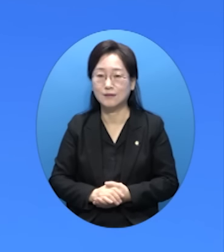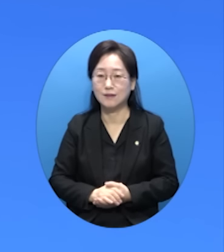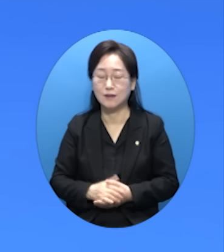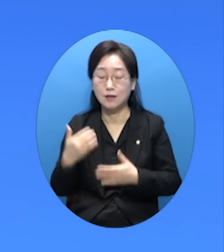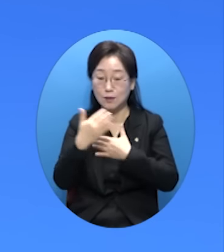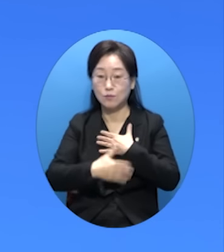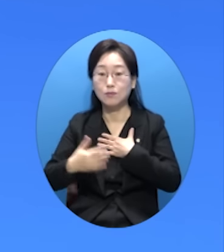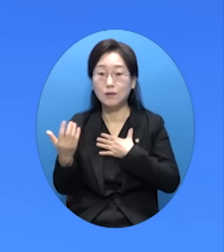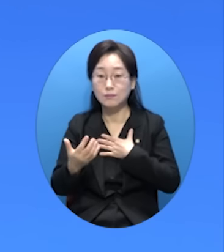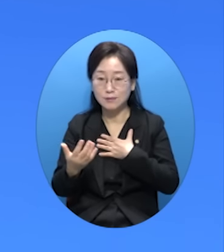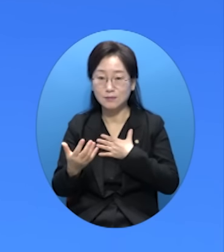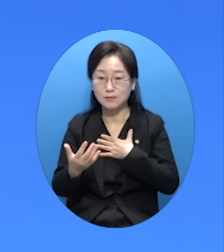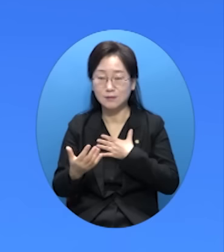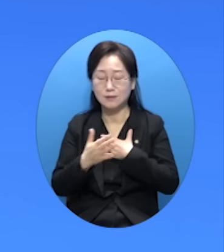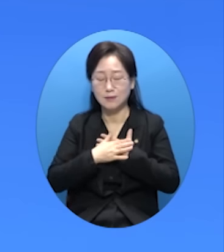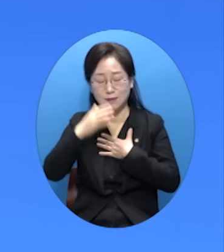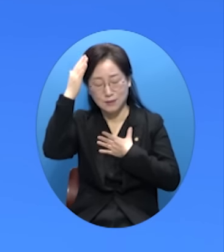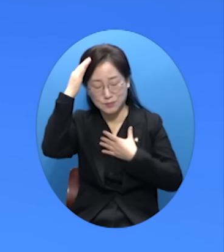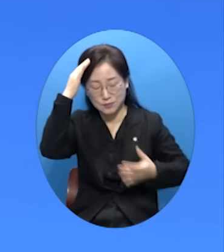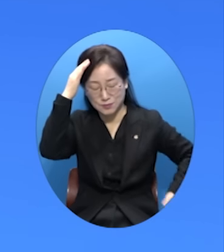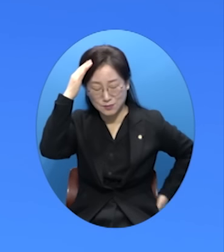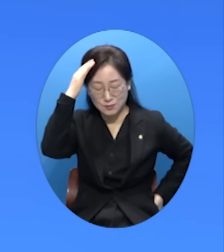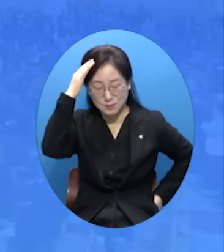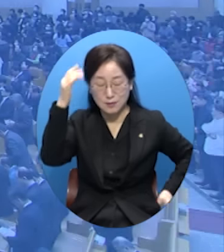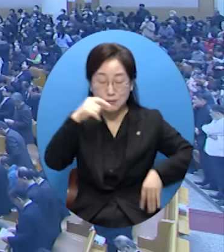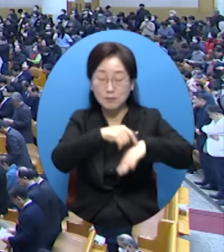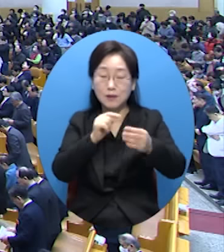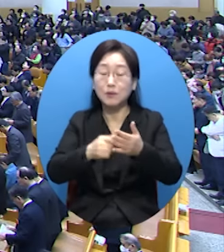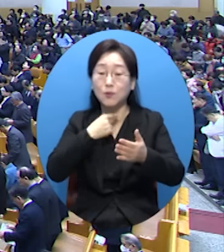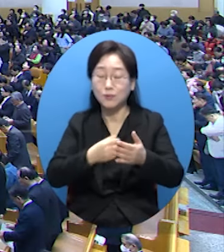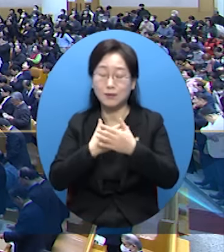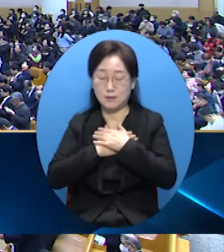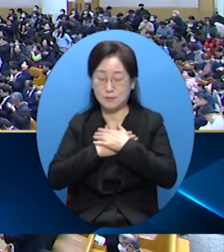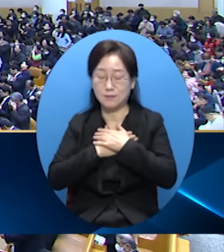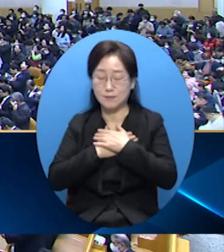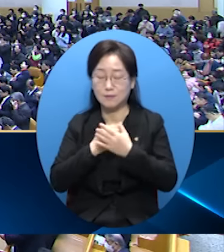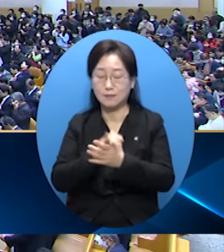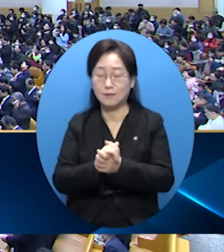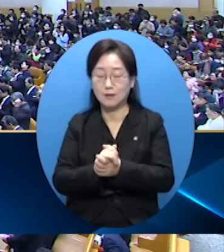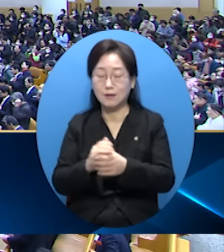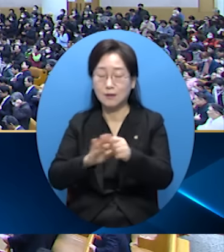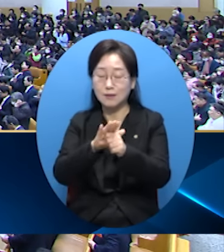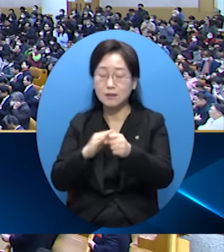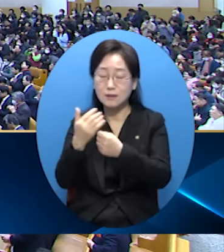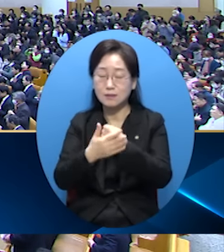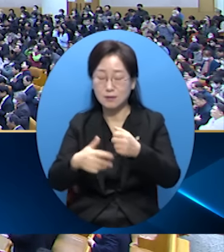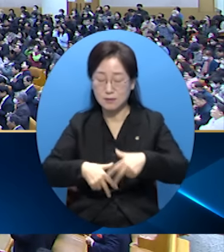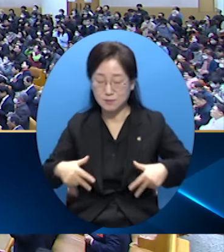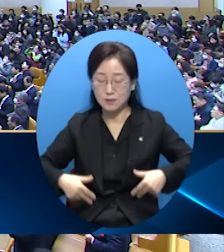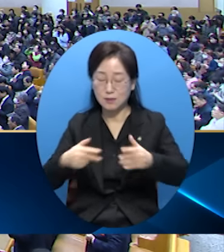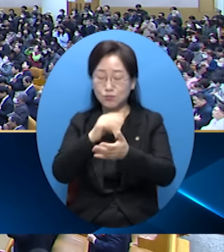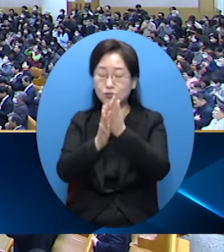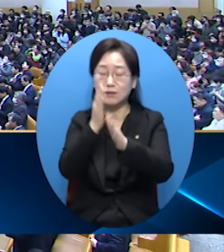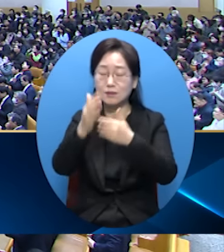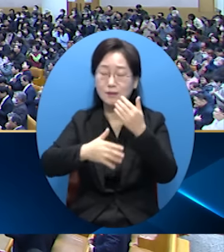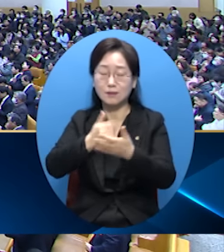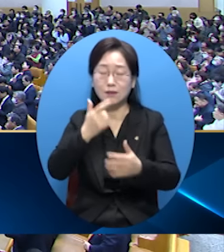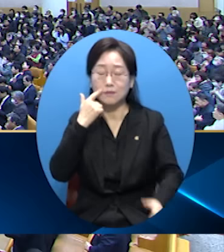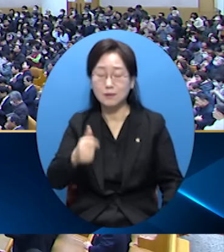몸이 아프시면 자는 아픈 자리에 손 얹고, 마음에 손을 가지면 가슴에 손 얹고 기도합니다. 사랑과 은혜와 자비가 무한하신 하나님